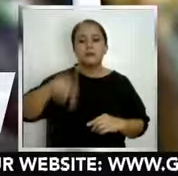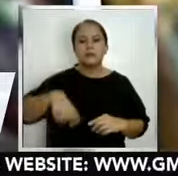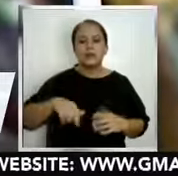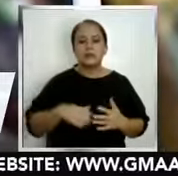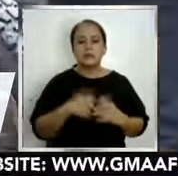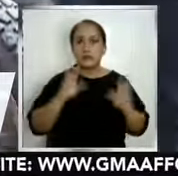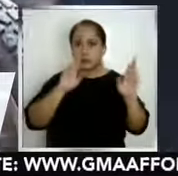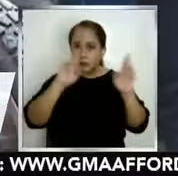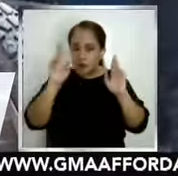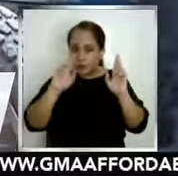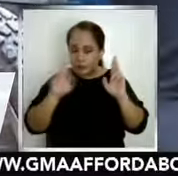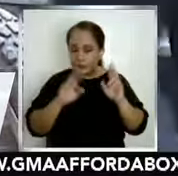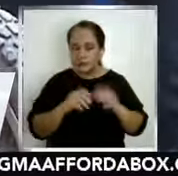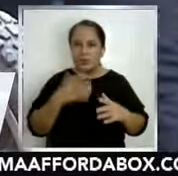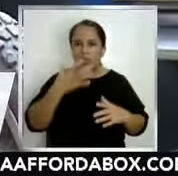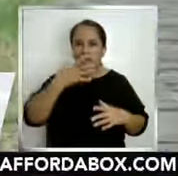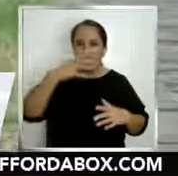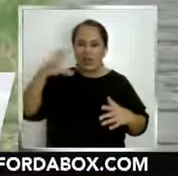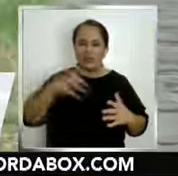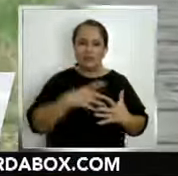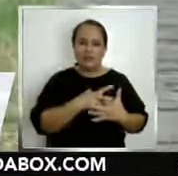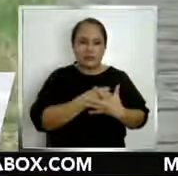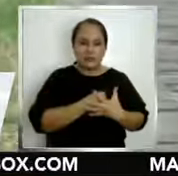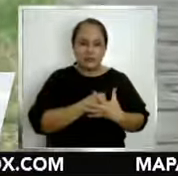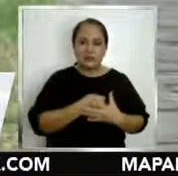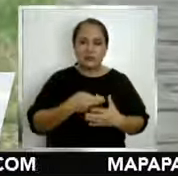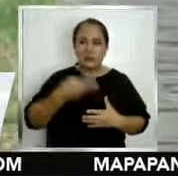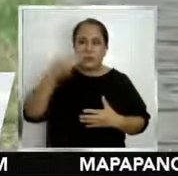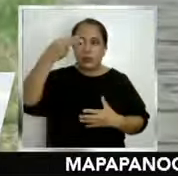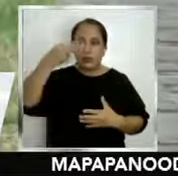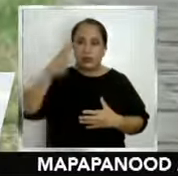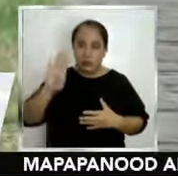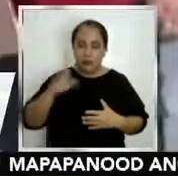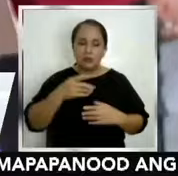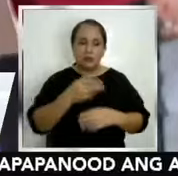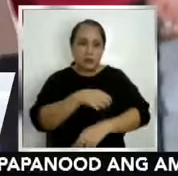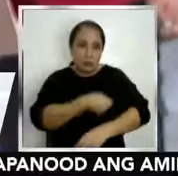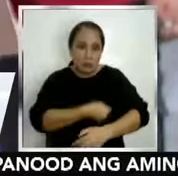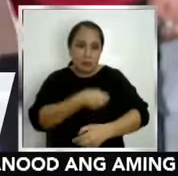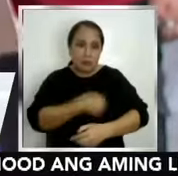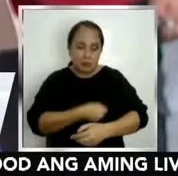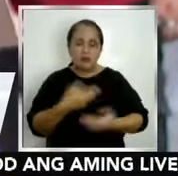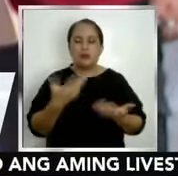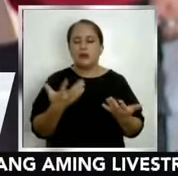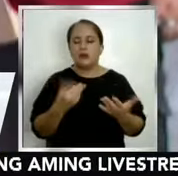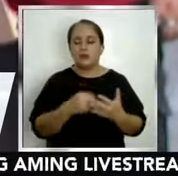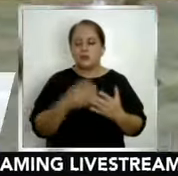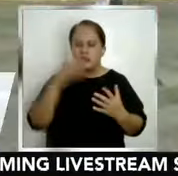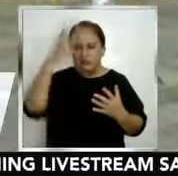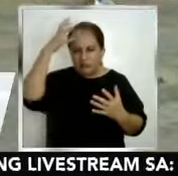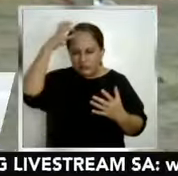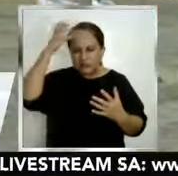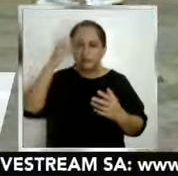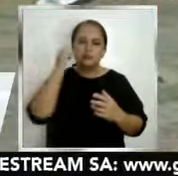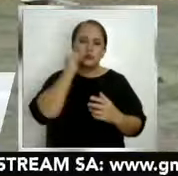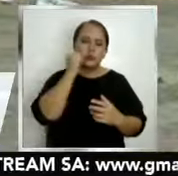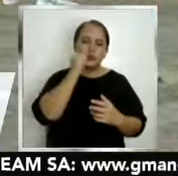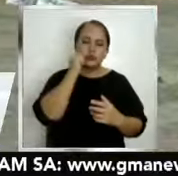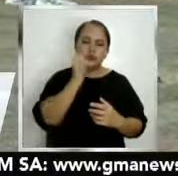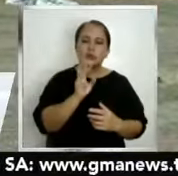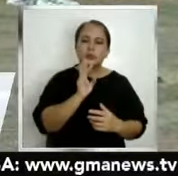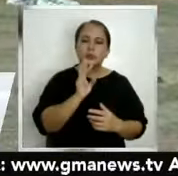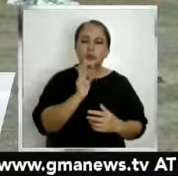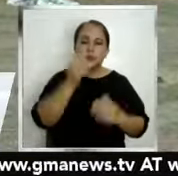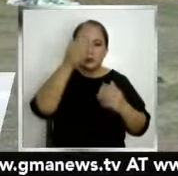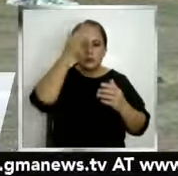ng heat stroke gaya ng pagtaas ng blood pressure at bigla ang pananakit ng ulo. Regular na uminom ng tubig, magpahid ng sunscreen